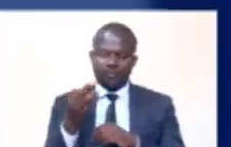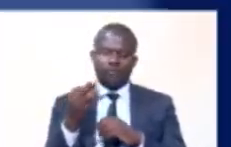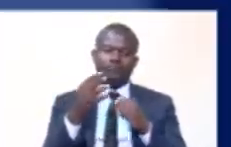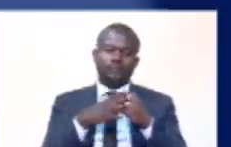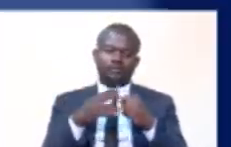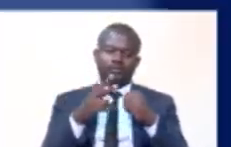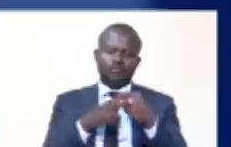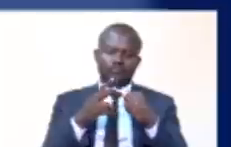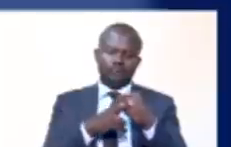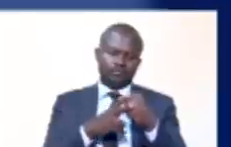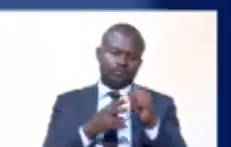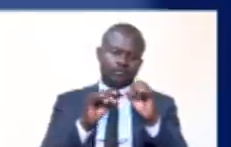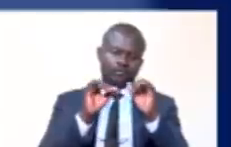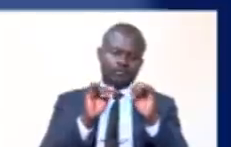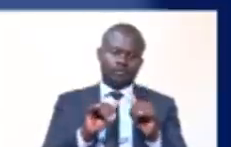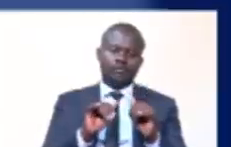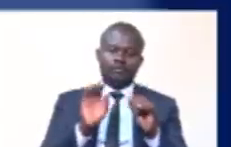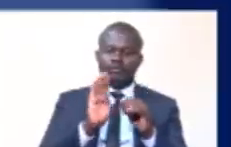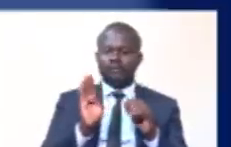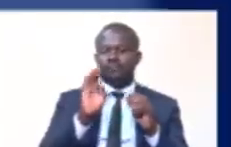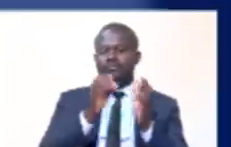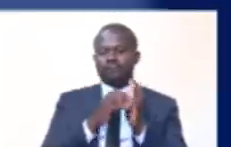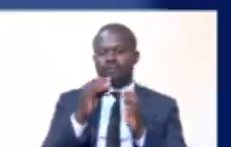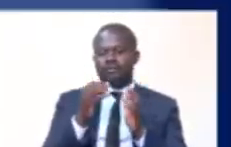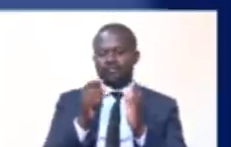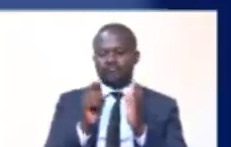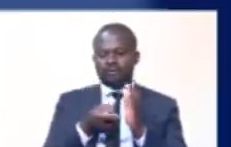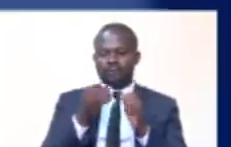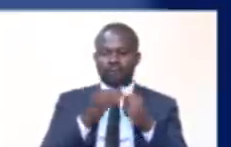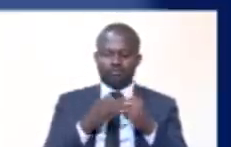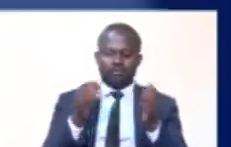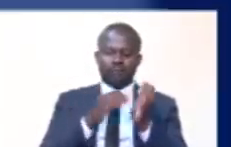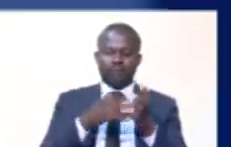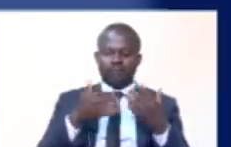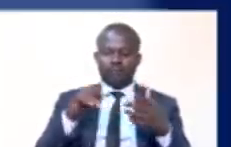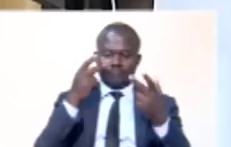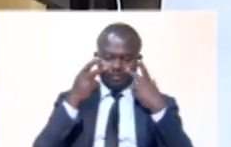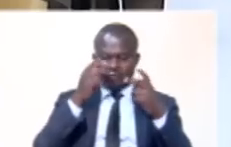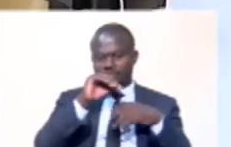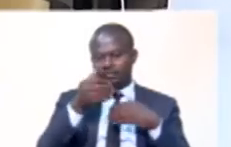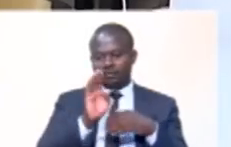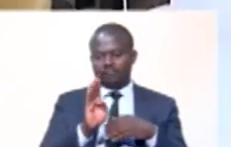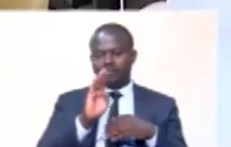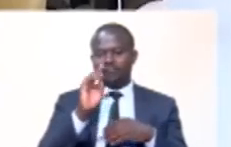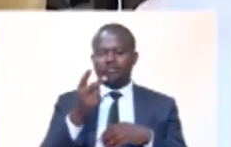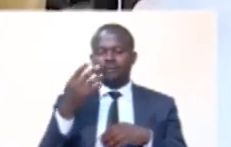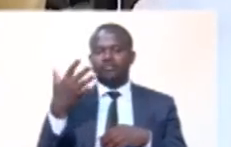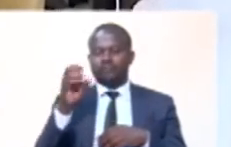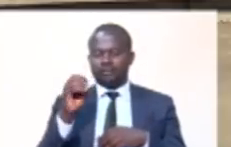3,977 basaranganywa miliyari 3.8, ndetse iki kigega kikaba kimaze kubona izindi miliyari 550